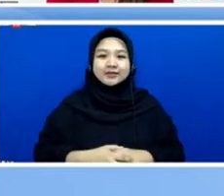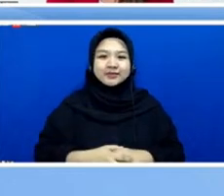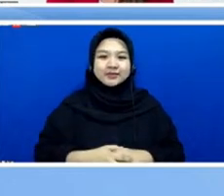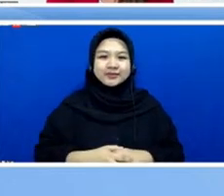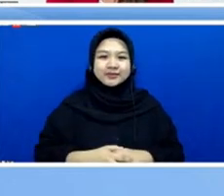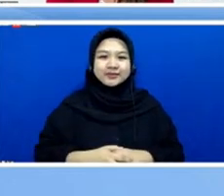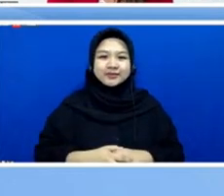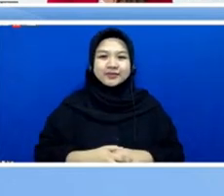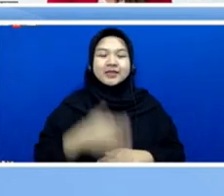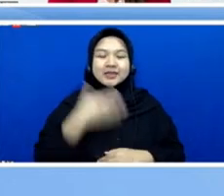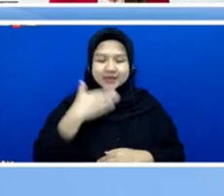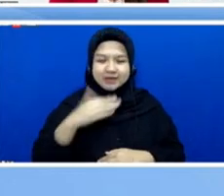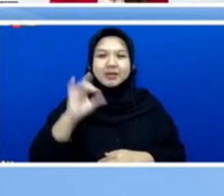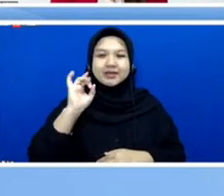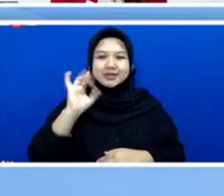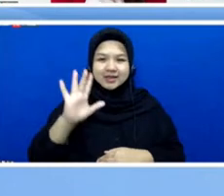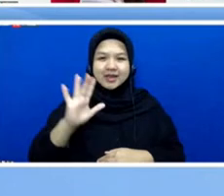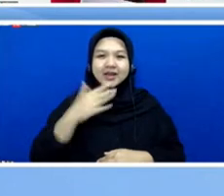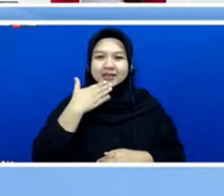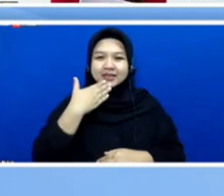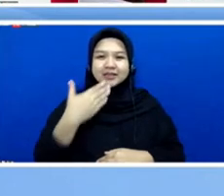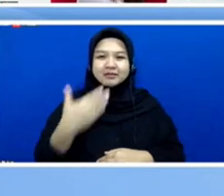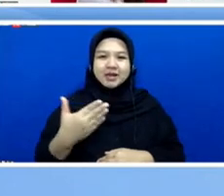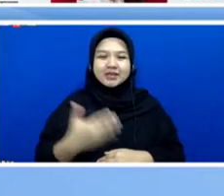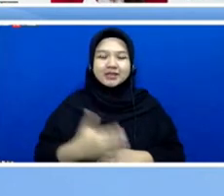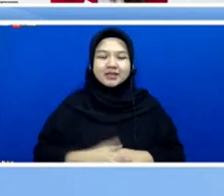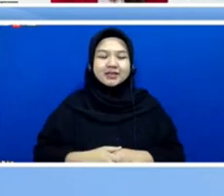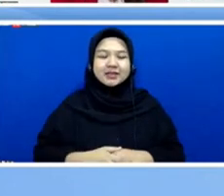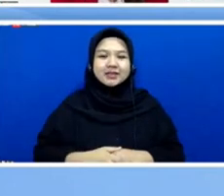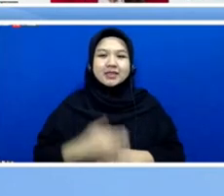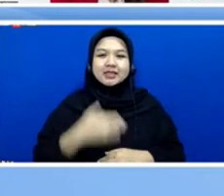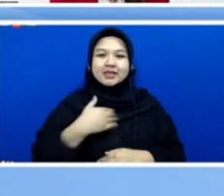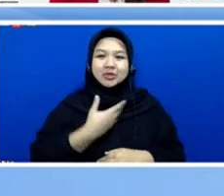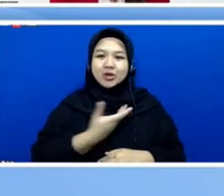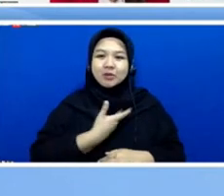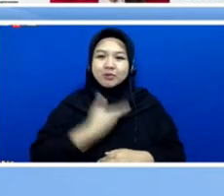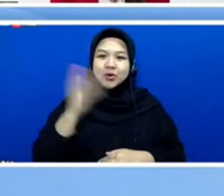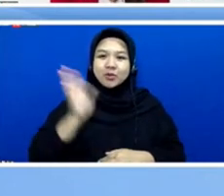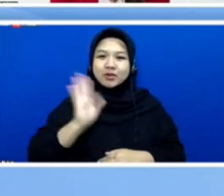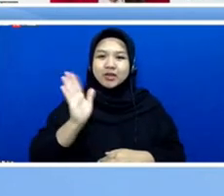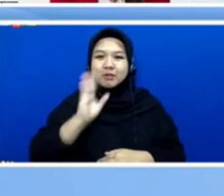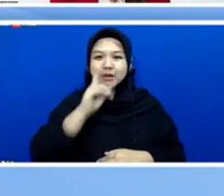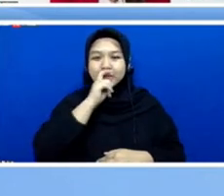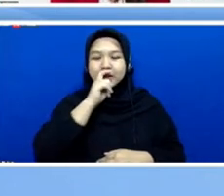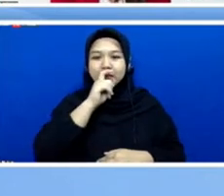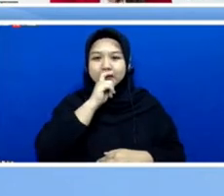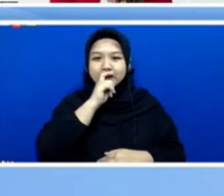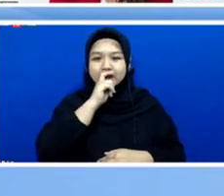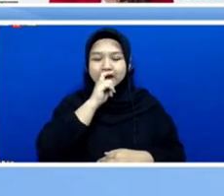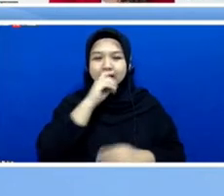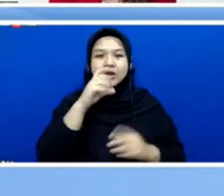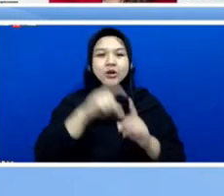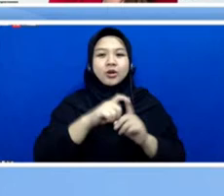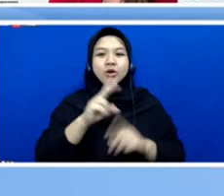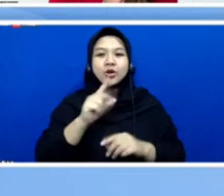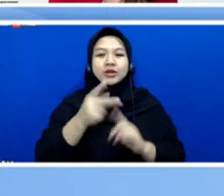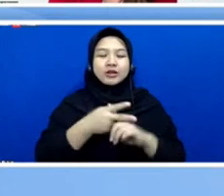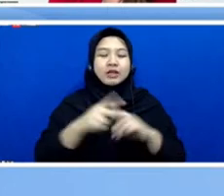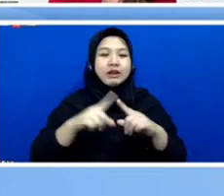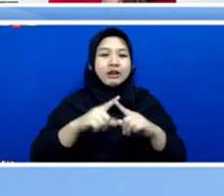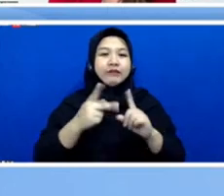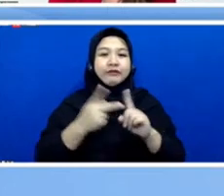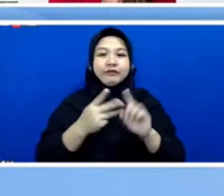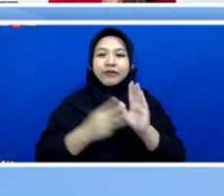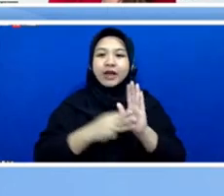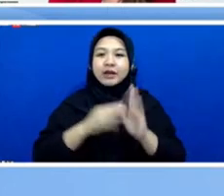Mbak. Selamat siang, terima kasih Pak Edi. Dan saya juga ingin menyapa Bapak Dr. Fahmi Idris.